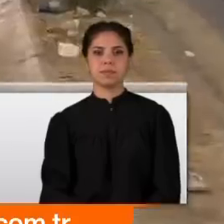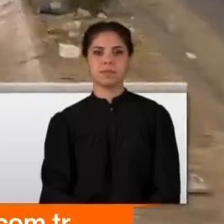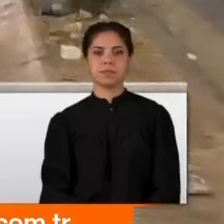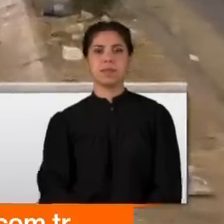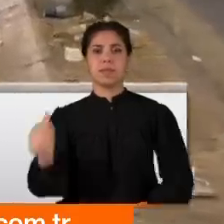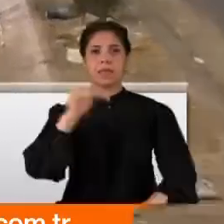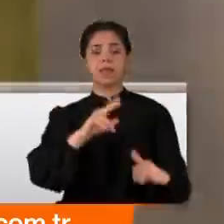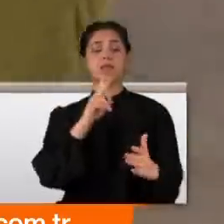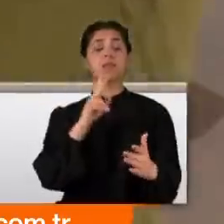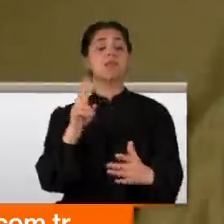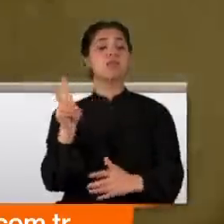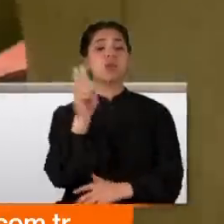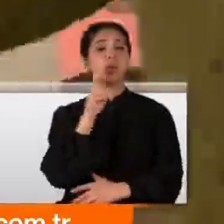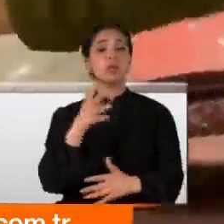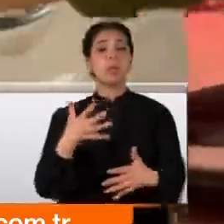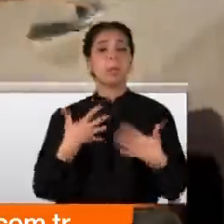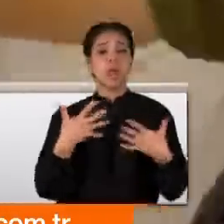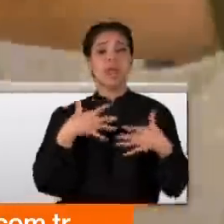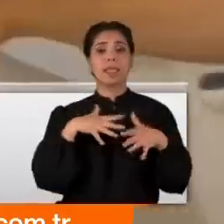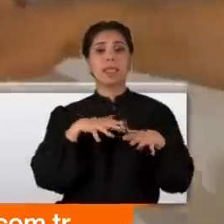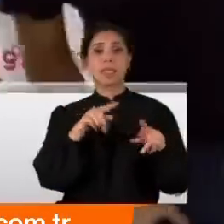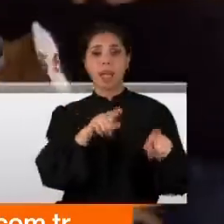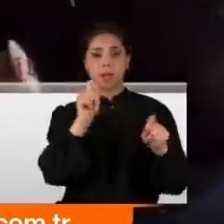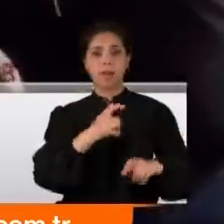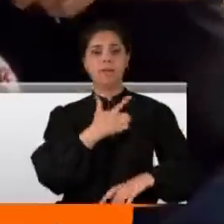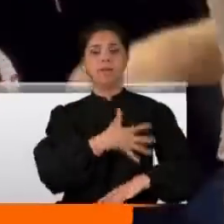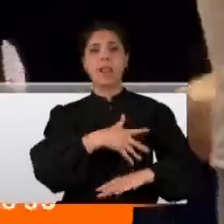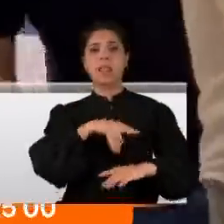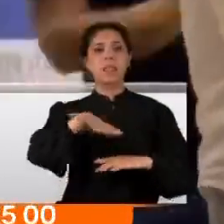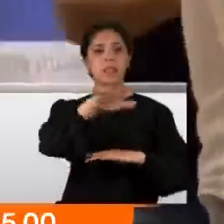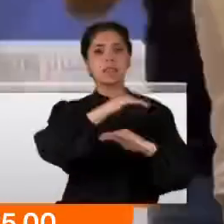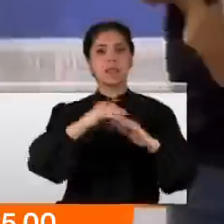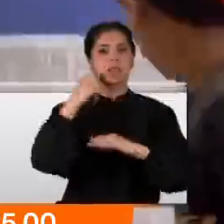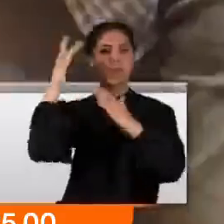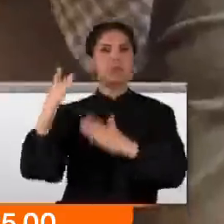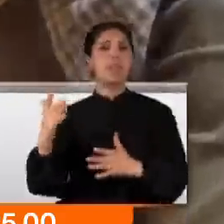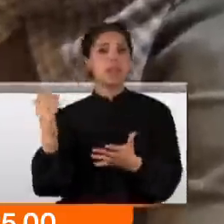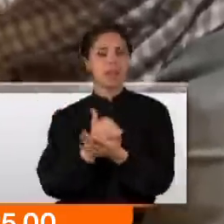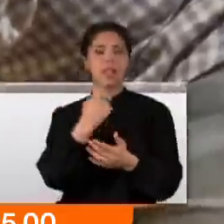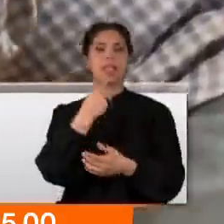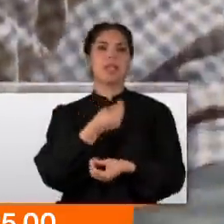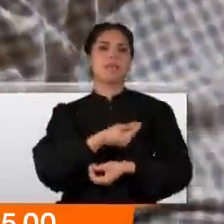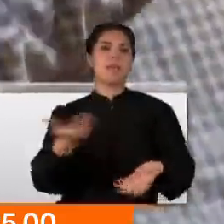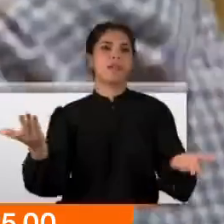seçim sonuçlarını takip eden filistinliler Erdoğan'ın kazanmasının ardından tatlı dağıttı